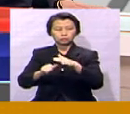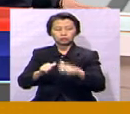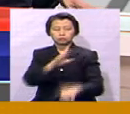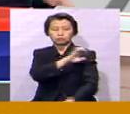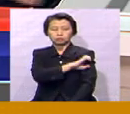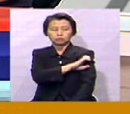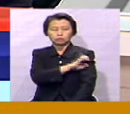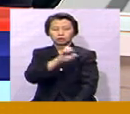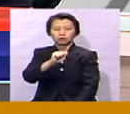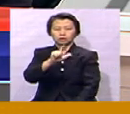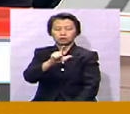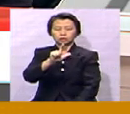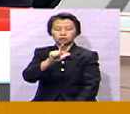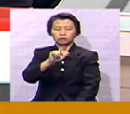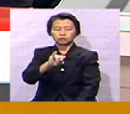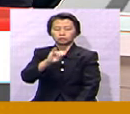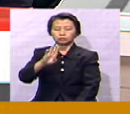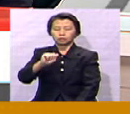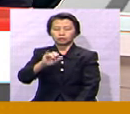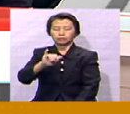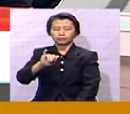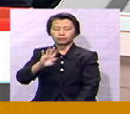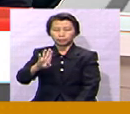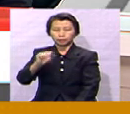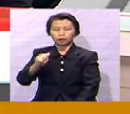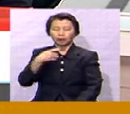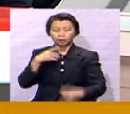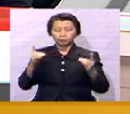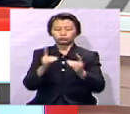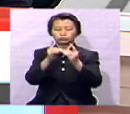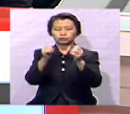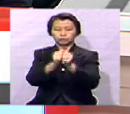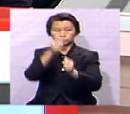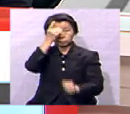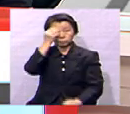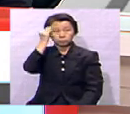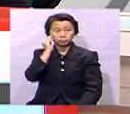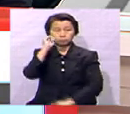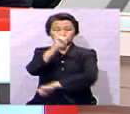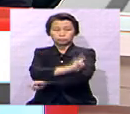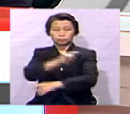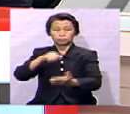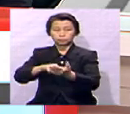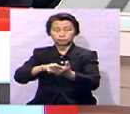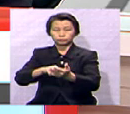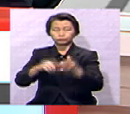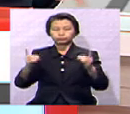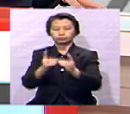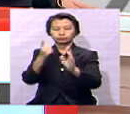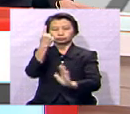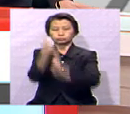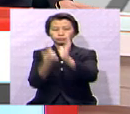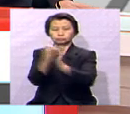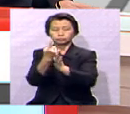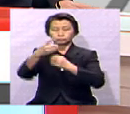eksekutif Alibaba Group Jack Ma yang mengadakan pertemuan dengan Tun Dr. Mahathir Mohamad hari ini. Pada pertemuan selama sejam